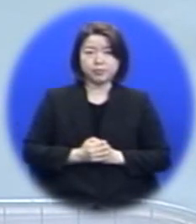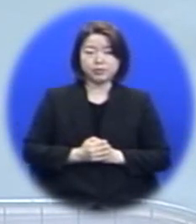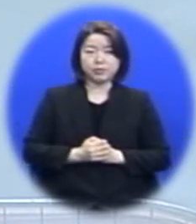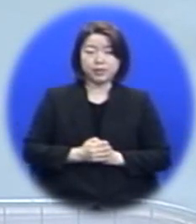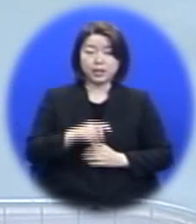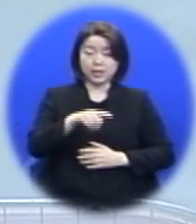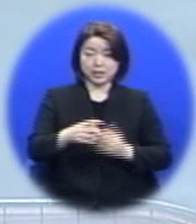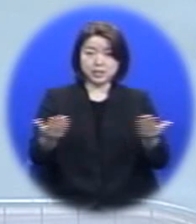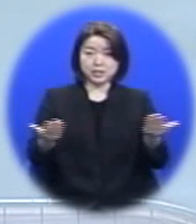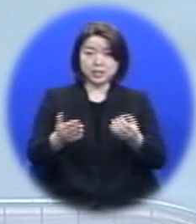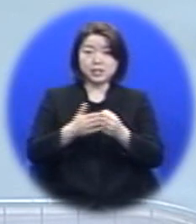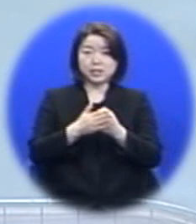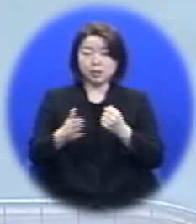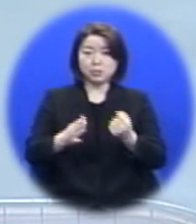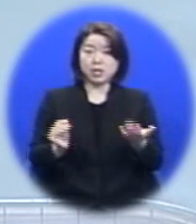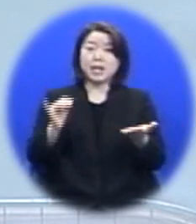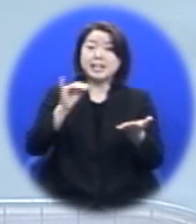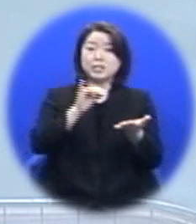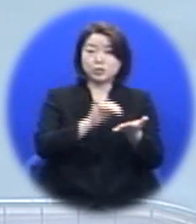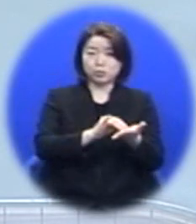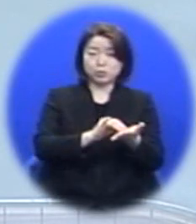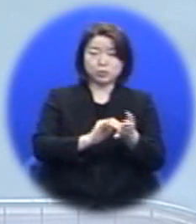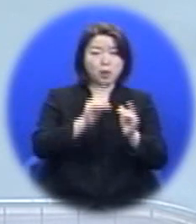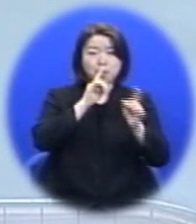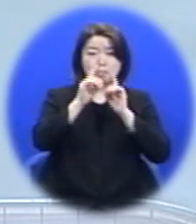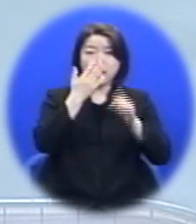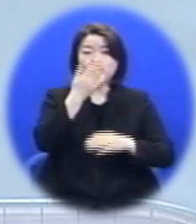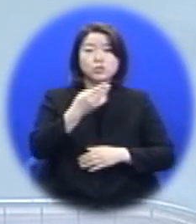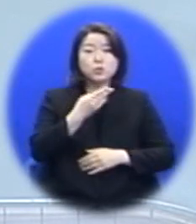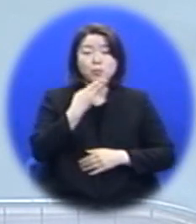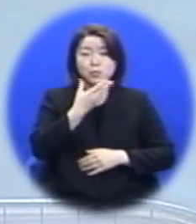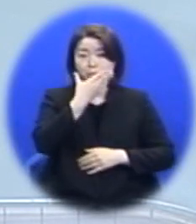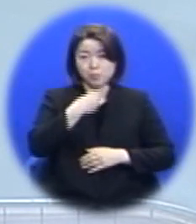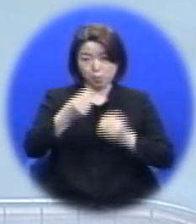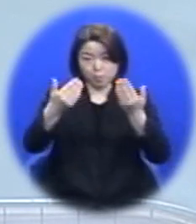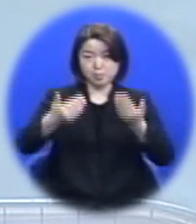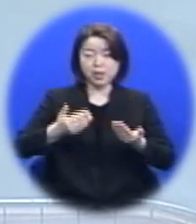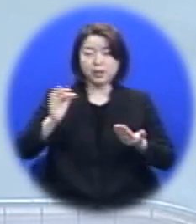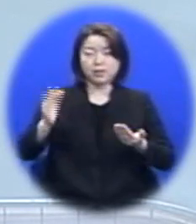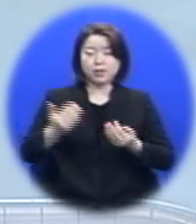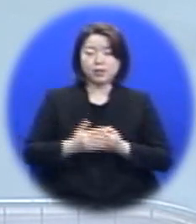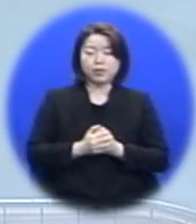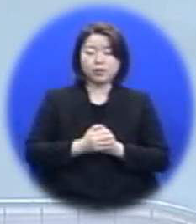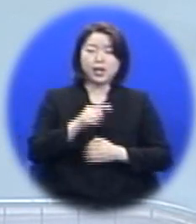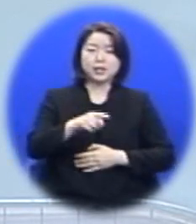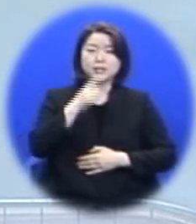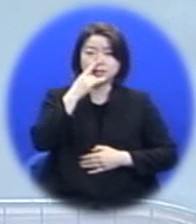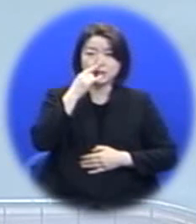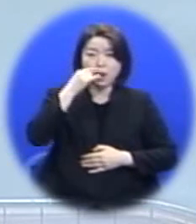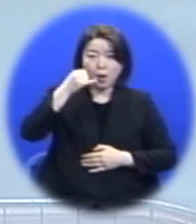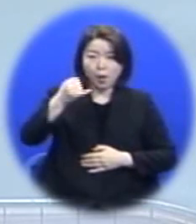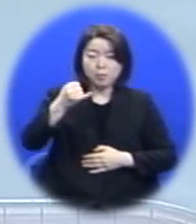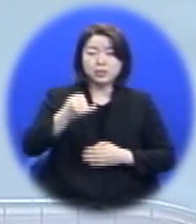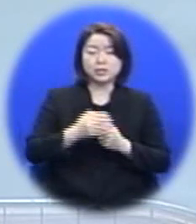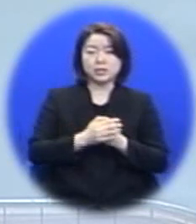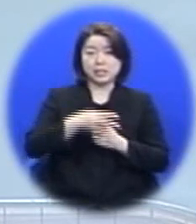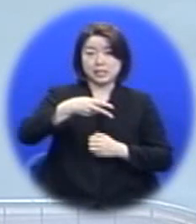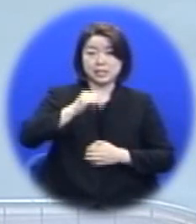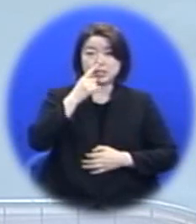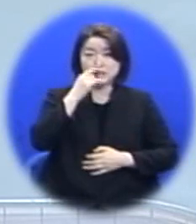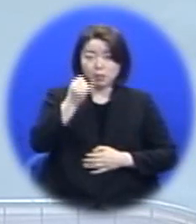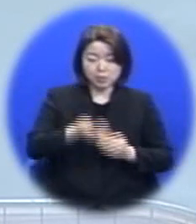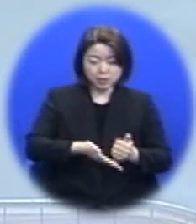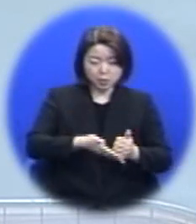이 일로 인해서 룻은 말할 수 없는 복을 받습니다. 그 어머니를 공경한 것, 시어머니를